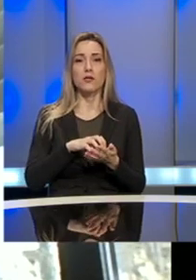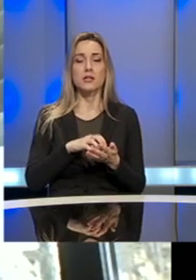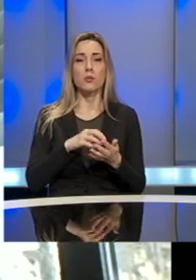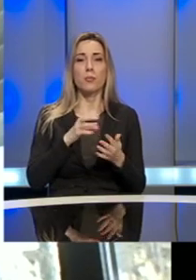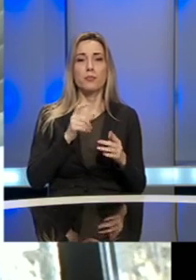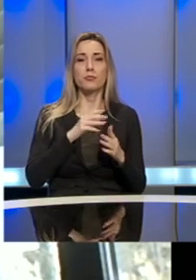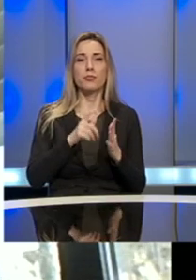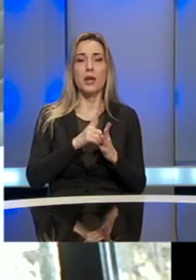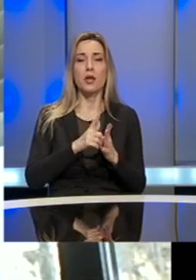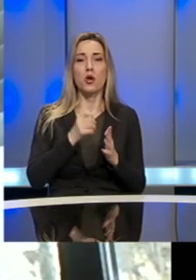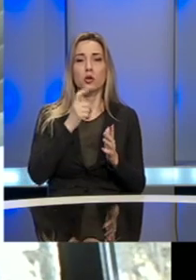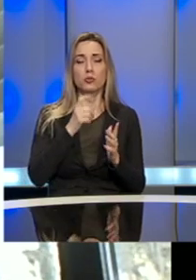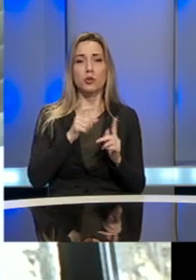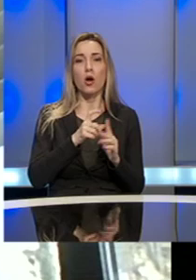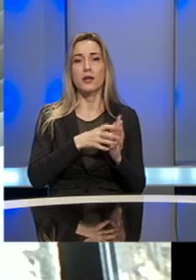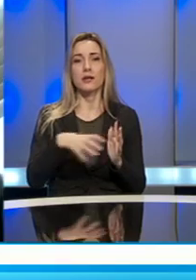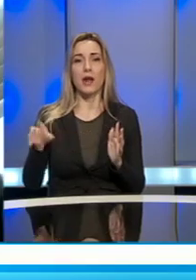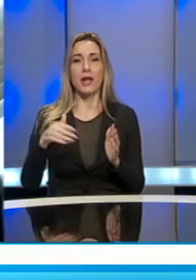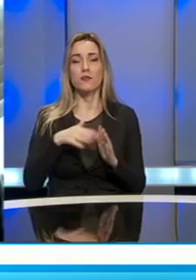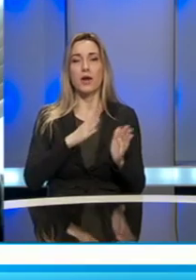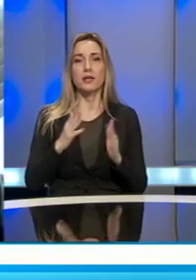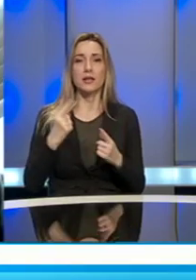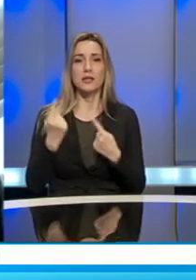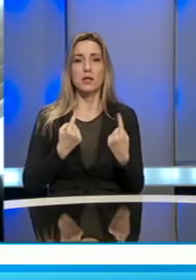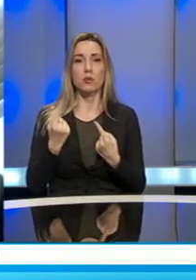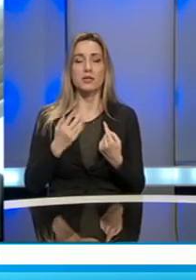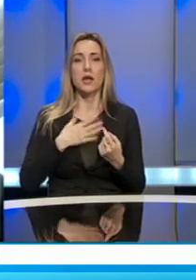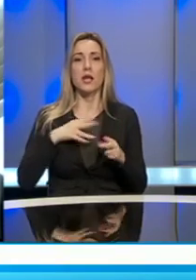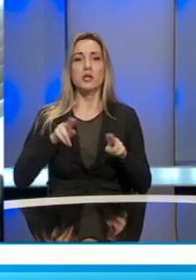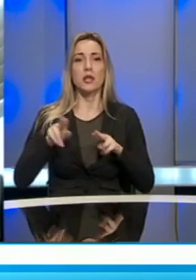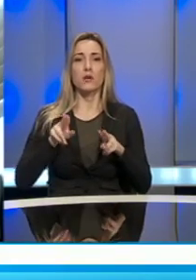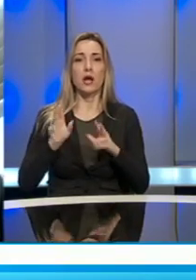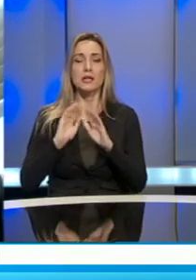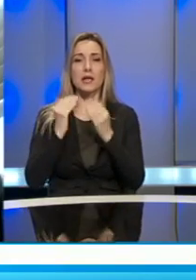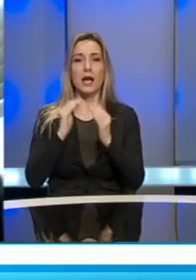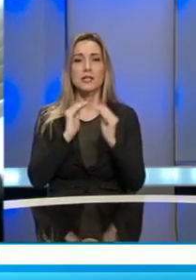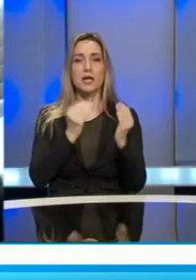traje vanredna situacija, mrežu naših advokatskih kancelarija koje